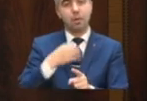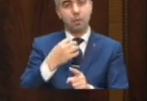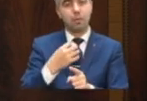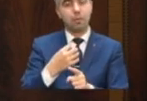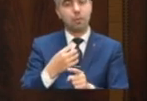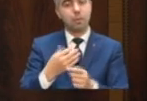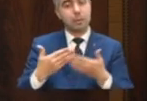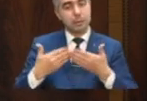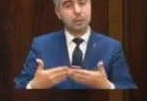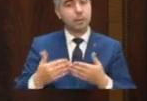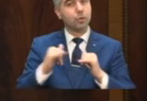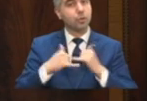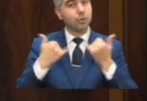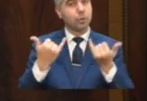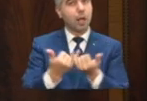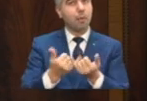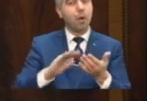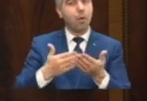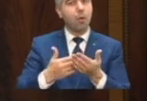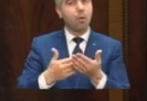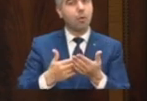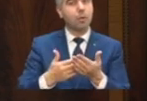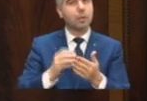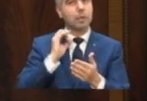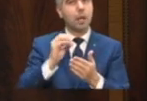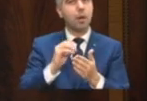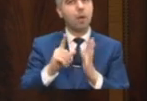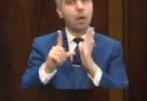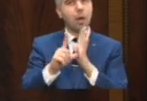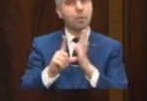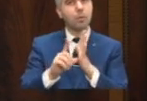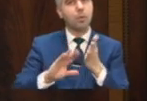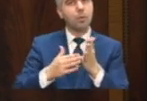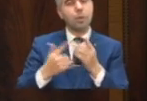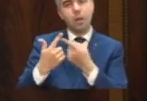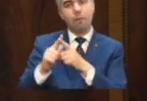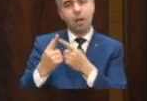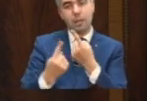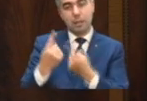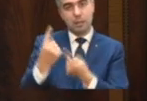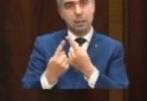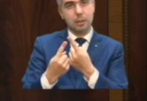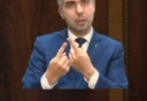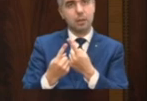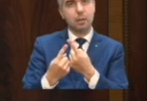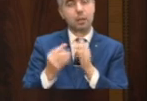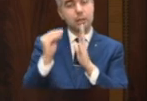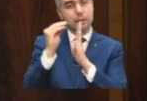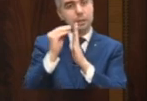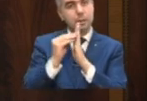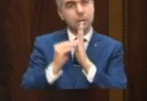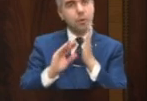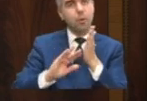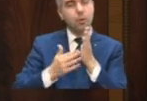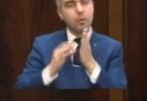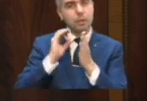بتنظيم أطوار هذه الجلسة وبتطبيق مقتضيات النظام الداخلي. وإذا رجعت المواد النظام الداخلي التعقيبات التي